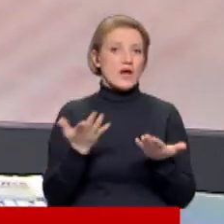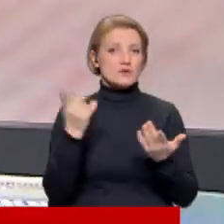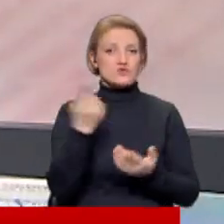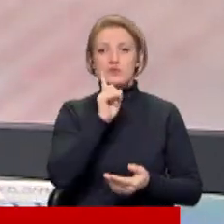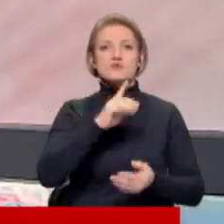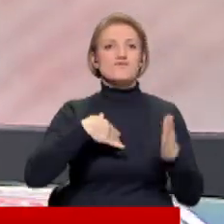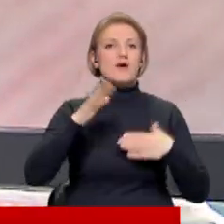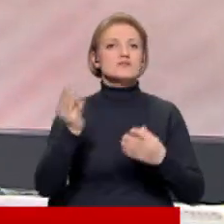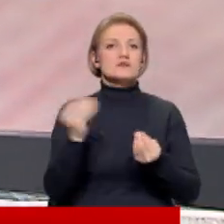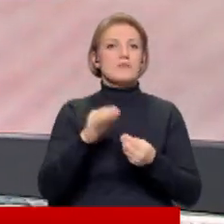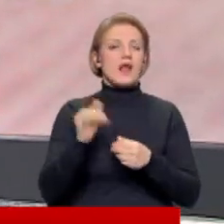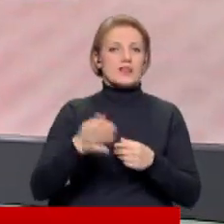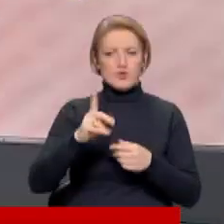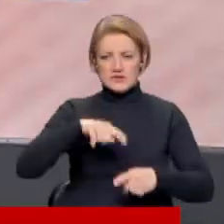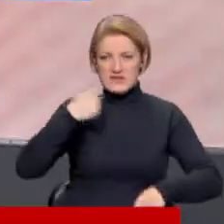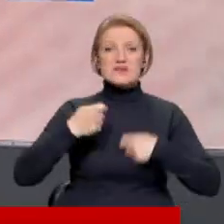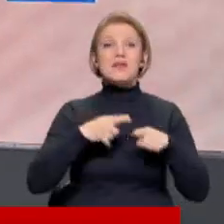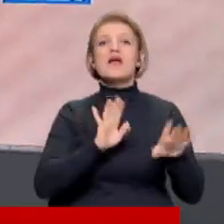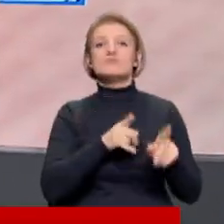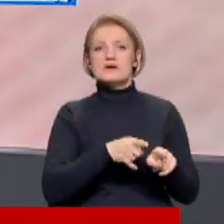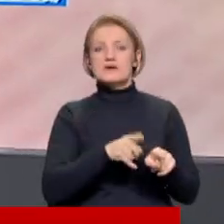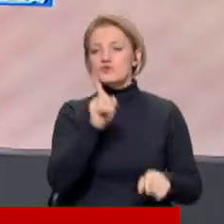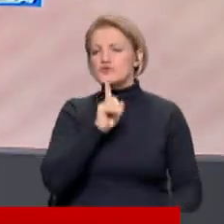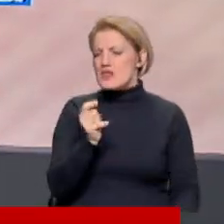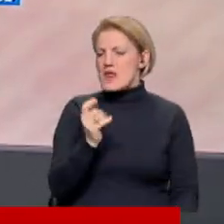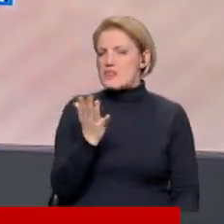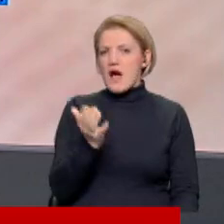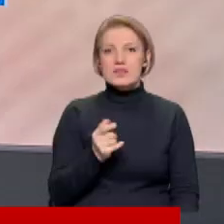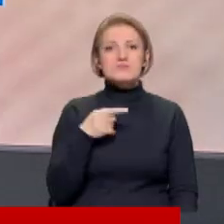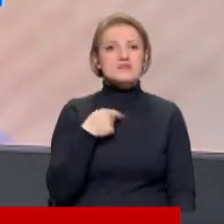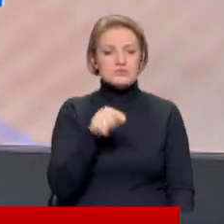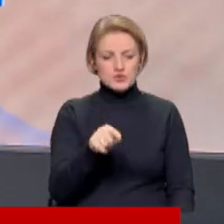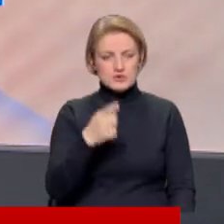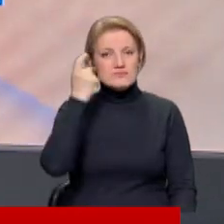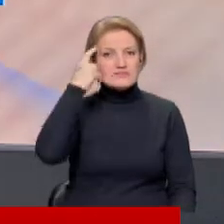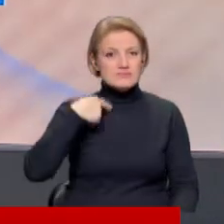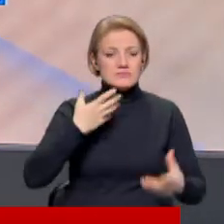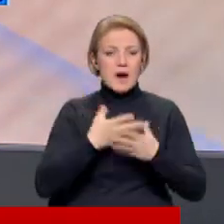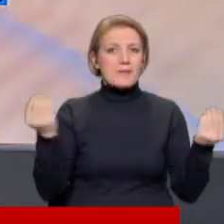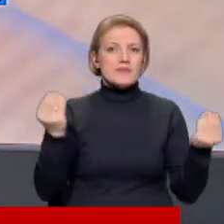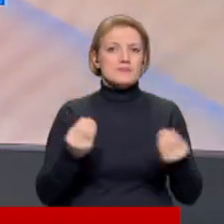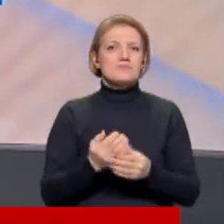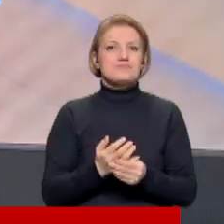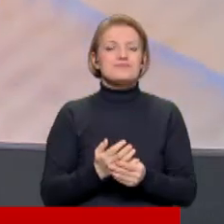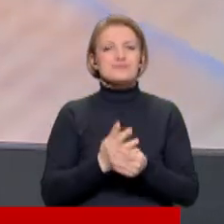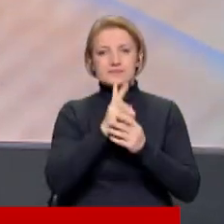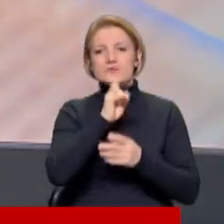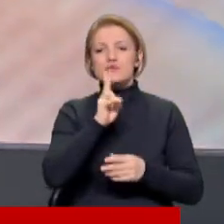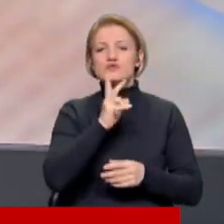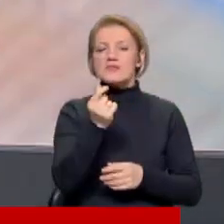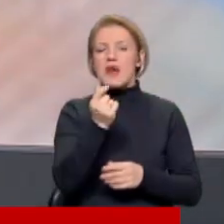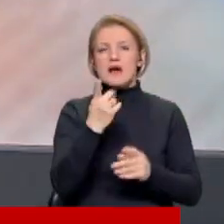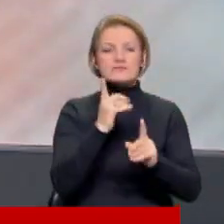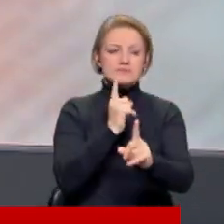%100'den zam geldi o saçma sapan değil mi 100 lirayla ne alınır Biz bunu mantığını yitirdik mesela 200 lira